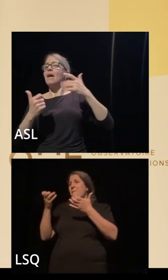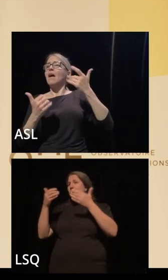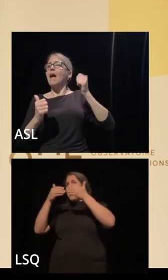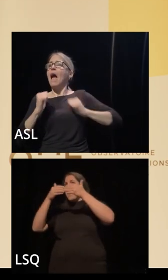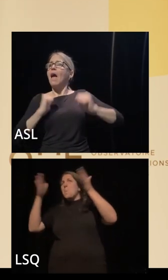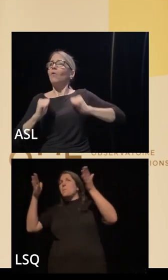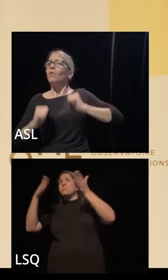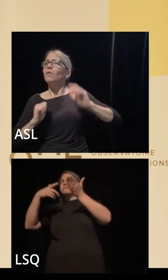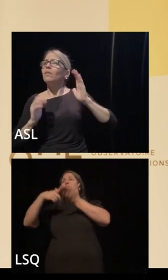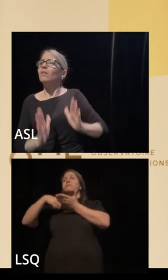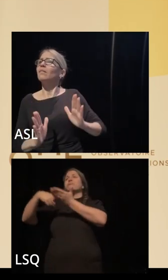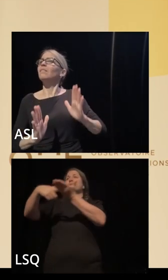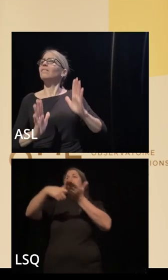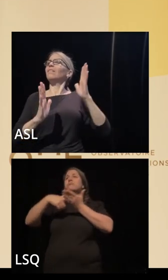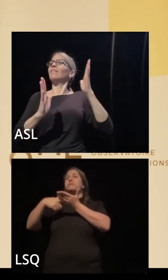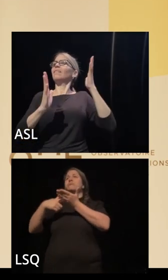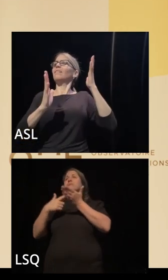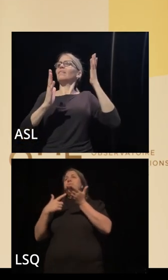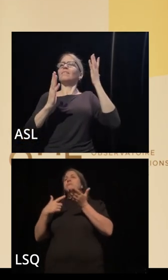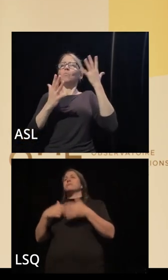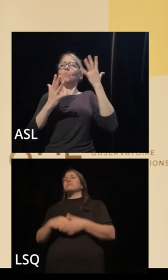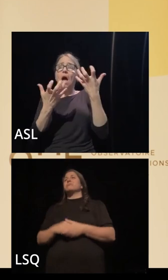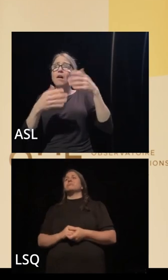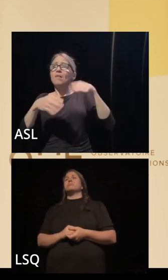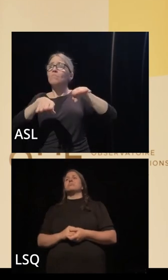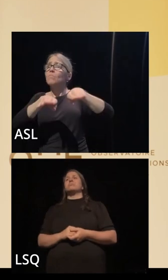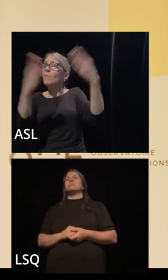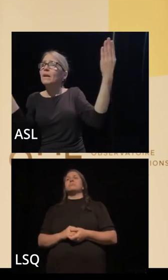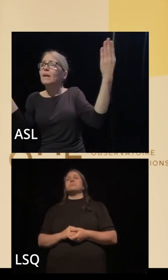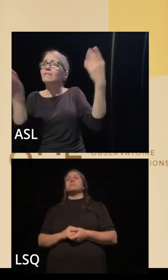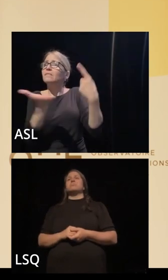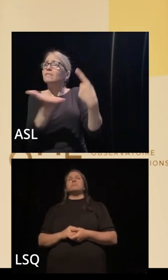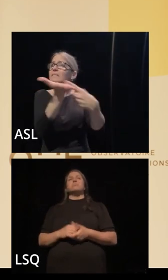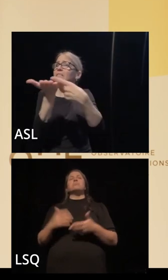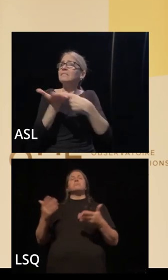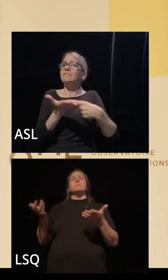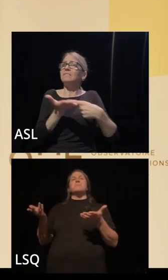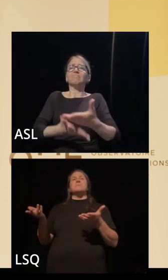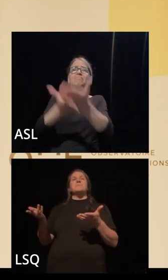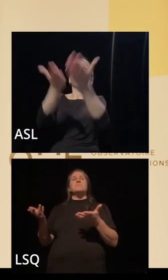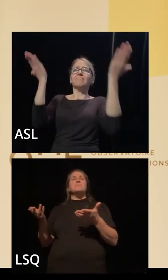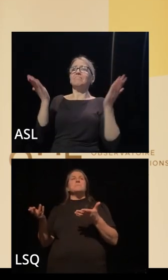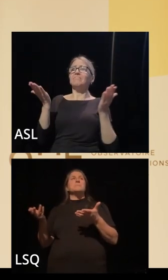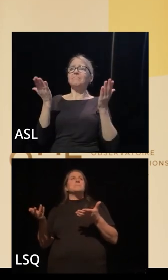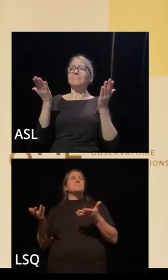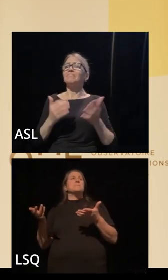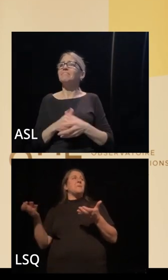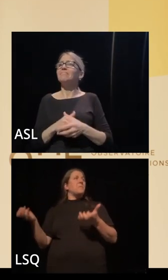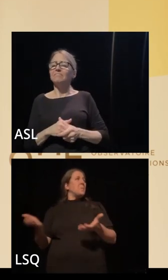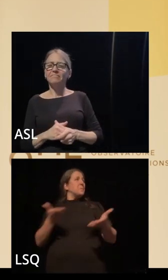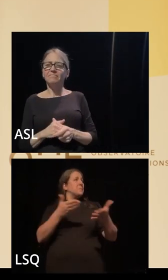d'ouvrir, en fait, l'échange vous-même par une question sur les projets de vos collègues?